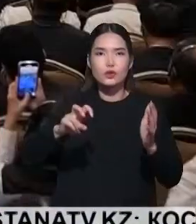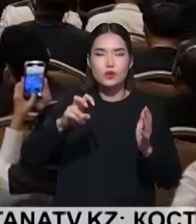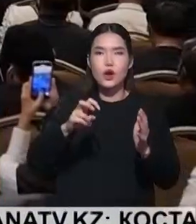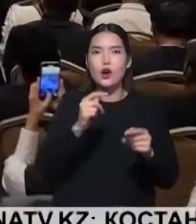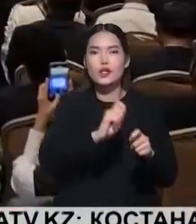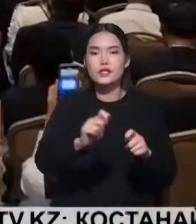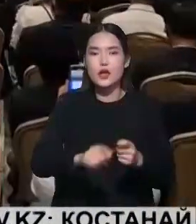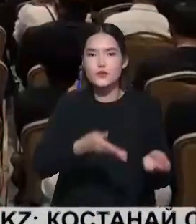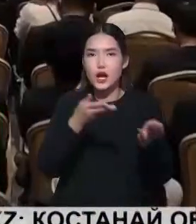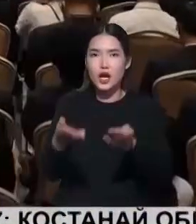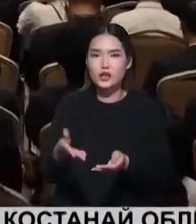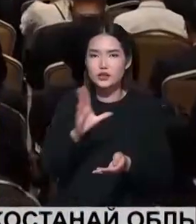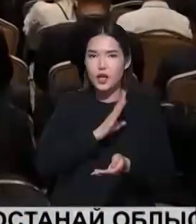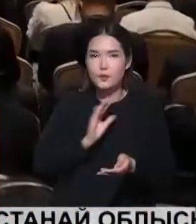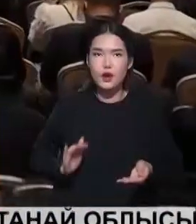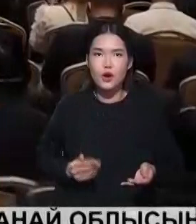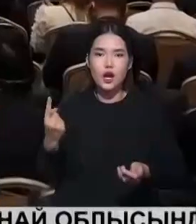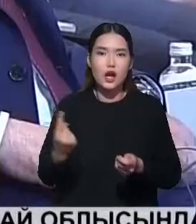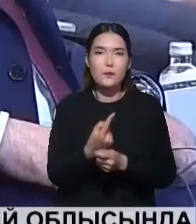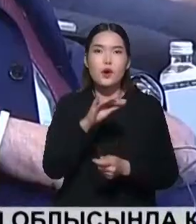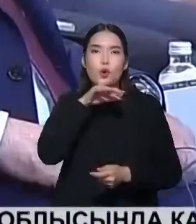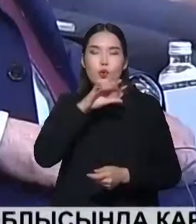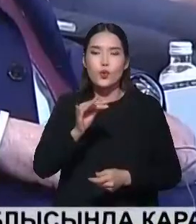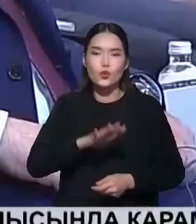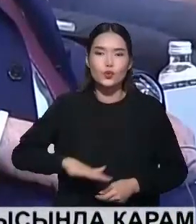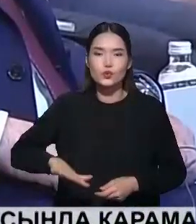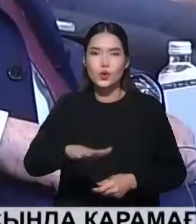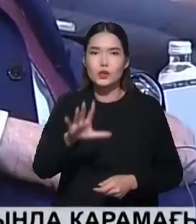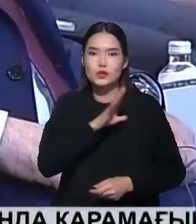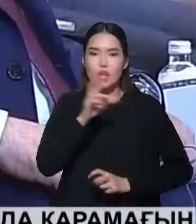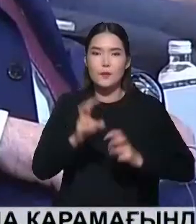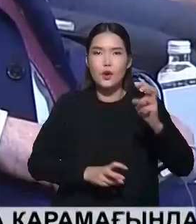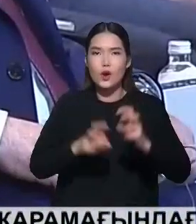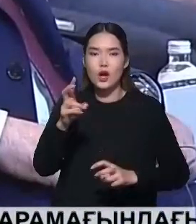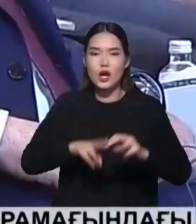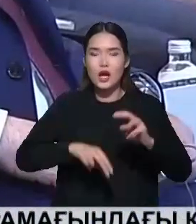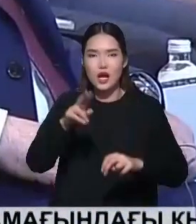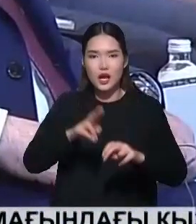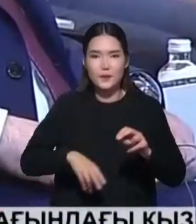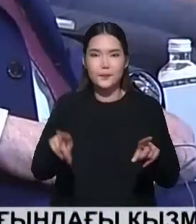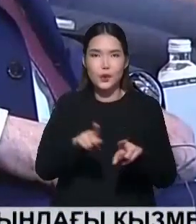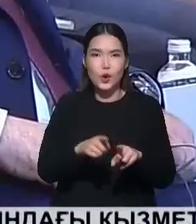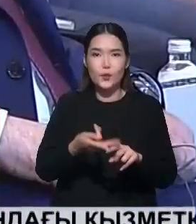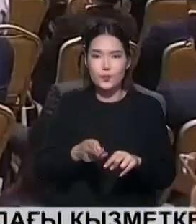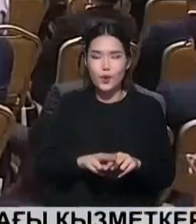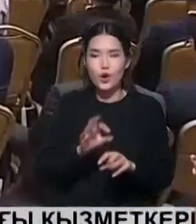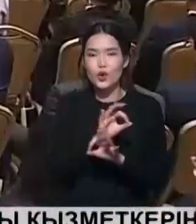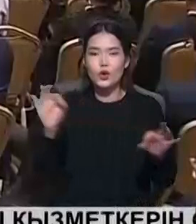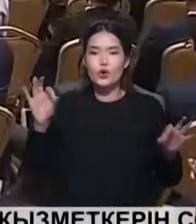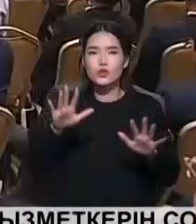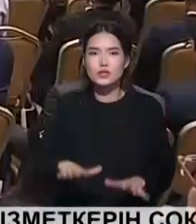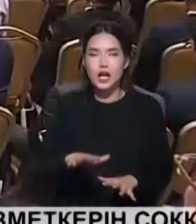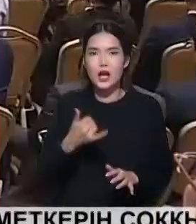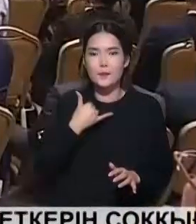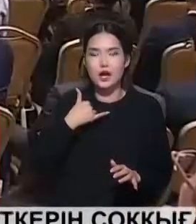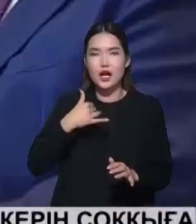тартылды. Бұл ретте компанияның алғаш рет оңтүстік Кореядан тысқары жердегі зауыт құрылысына қарыз салып отырғанын және ол үшін біздің елімізді таңдағанын